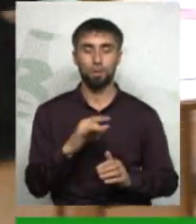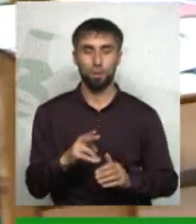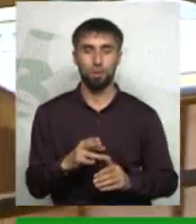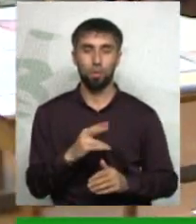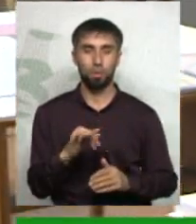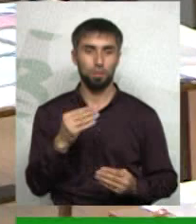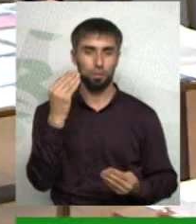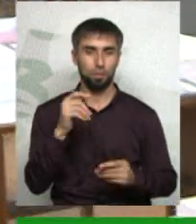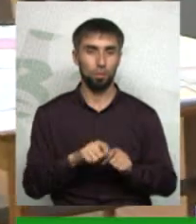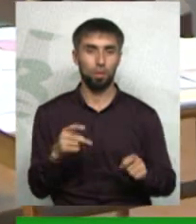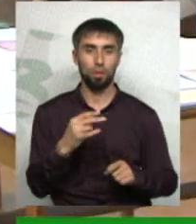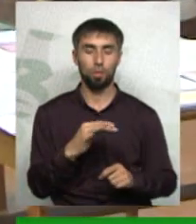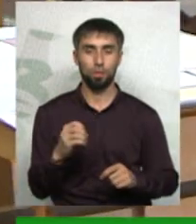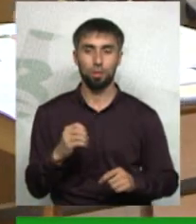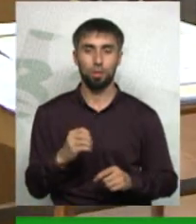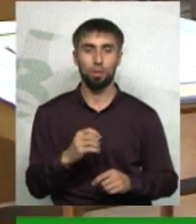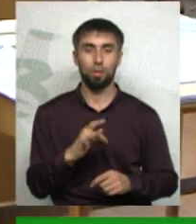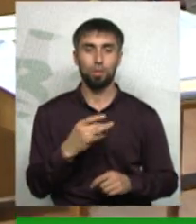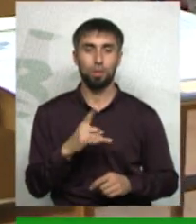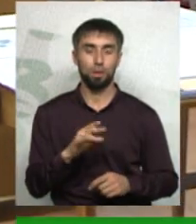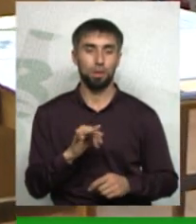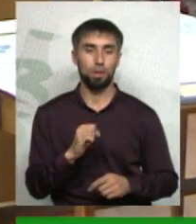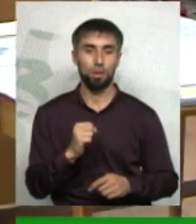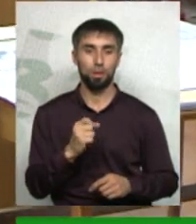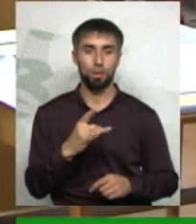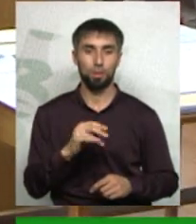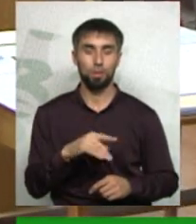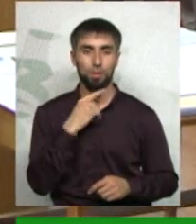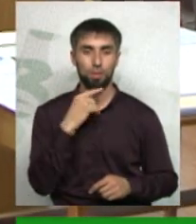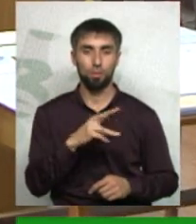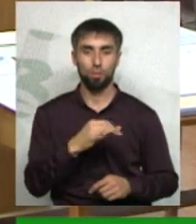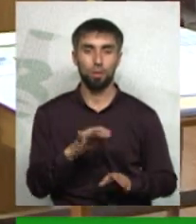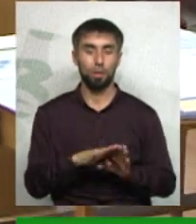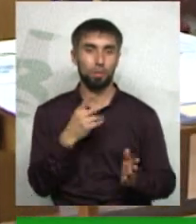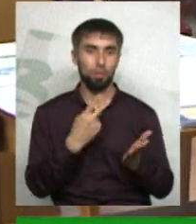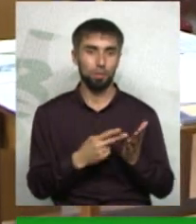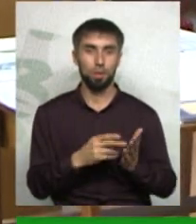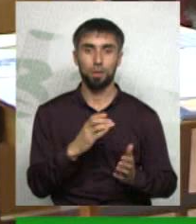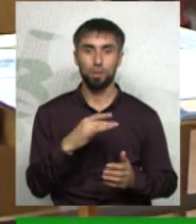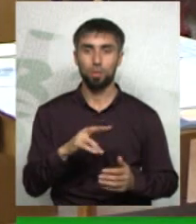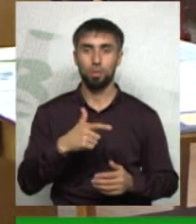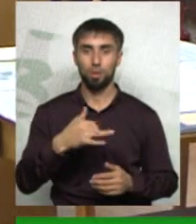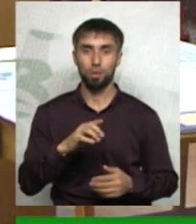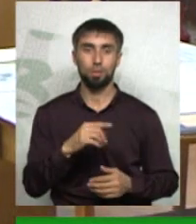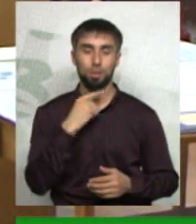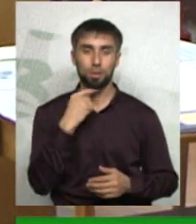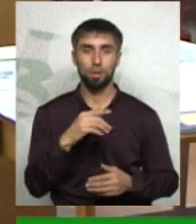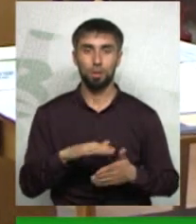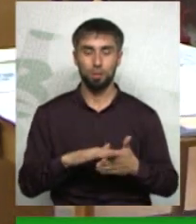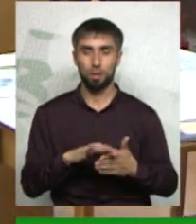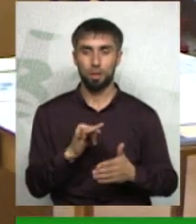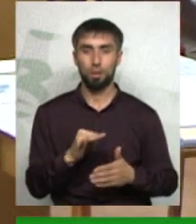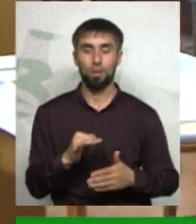Они, кстати, созданы на основе родовых знаков и орнаментов ингушей. В музее также представлены символы гербов ингушских тейпов и